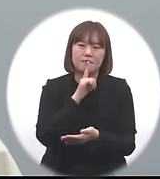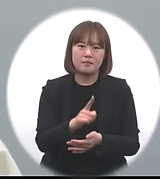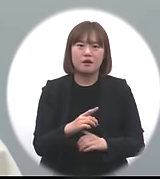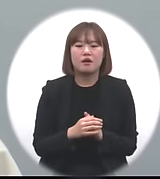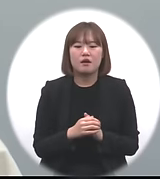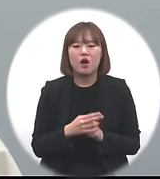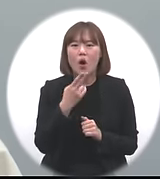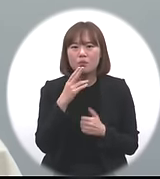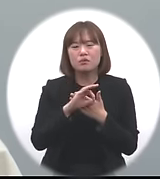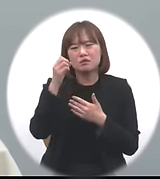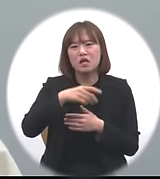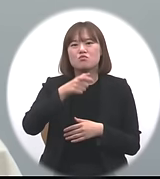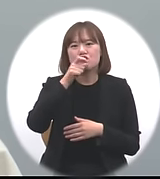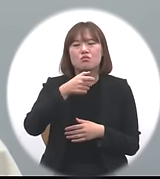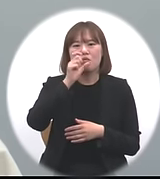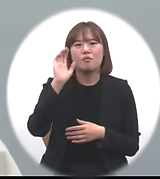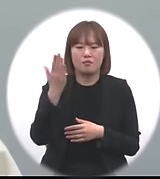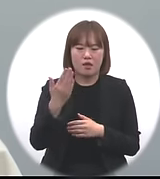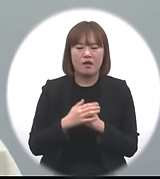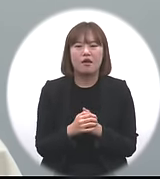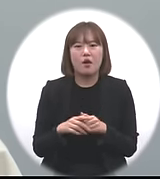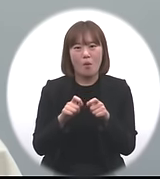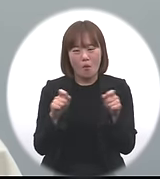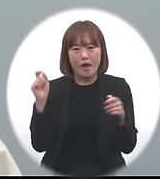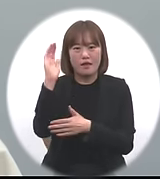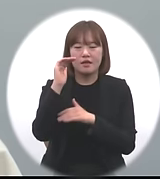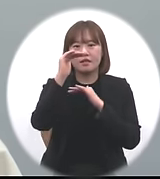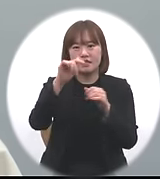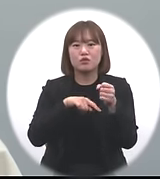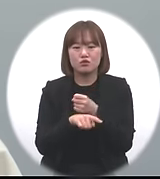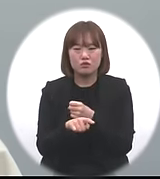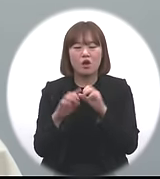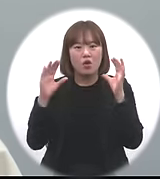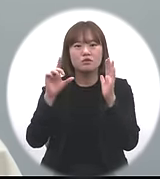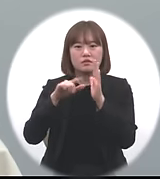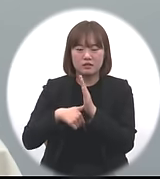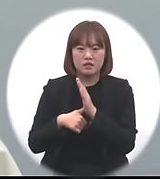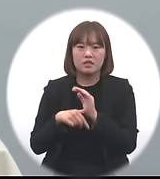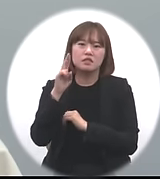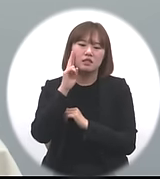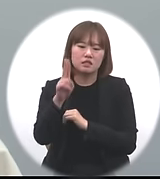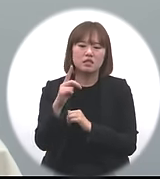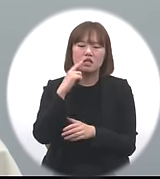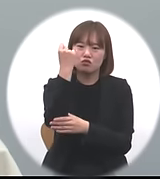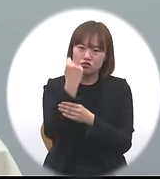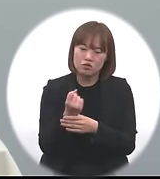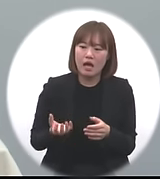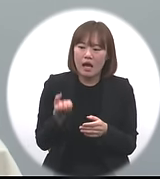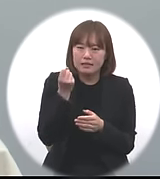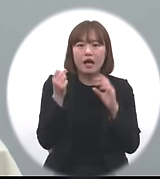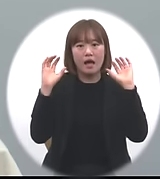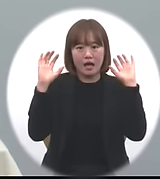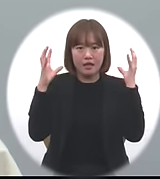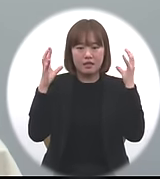음료수병이 냉장고 속에 들어있으면 안 되는 거죠. 없으면 물 먹거든요. 이런 얘기들을 오래 드리는 이유는, 어렸을 때